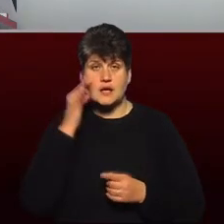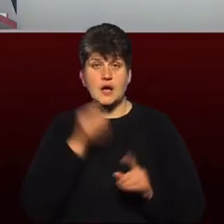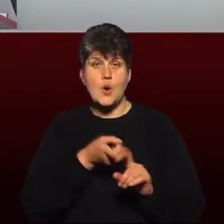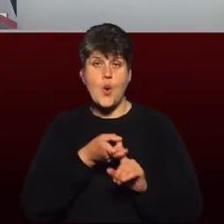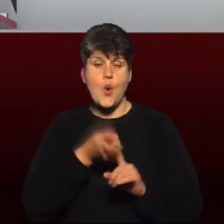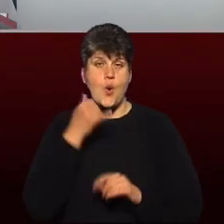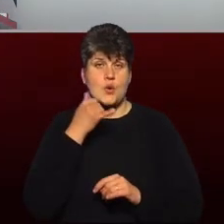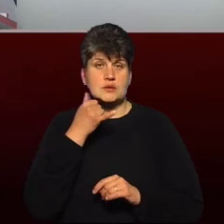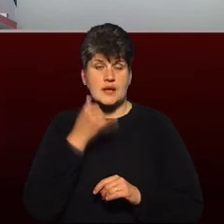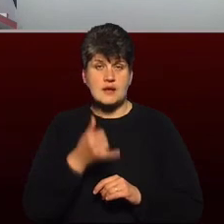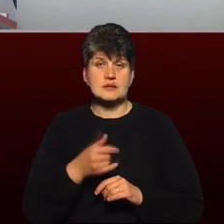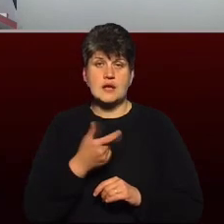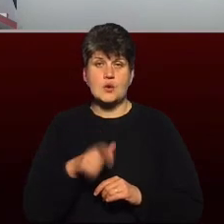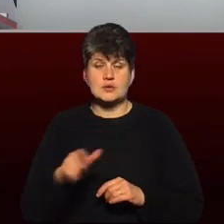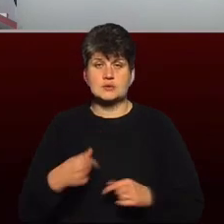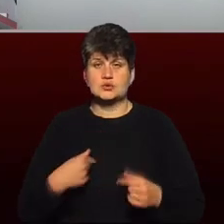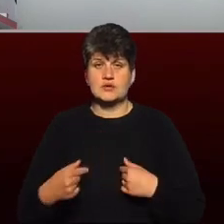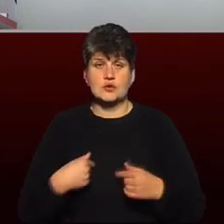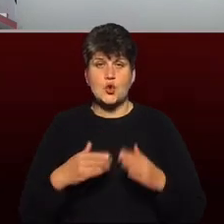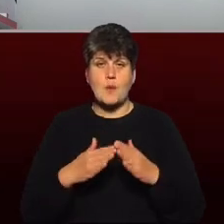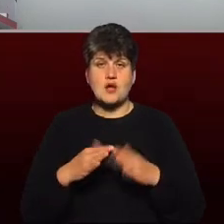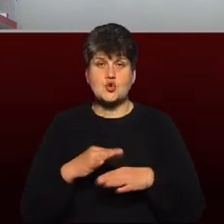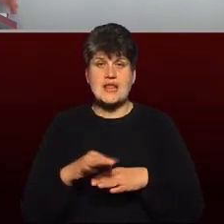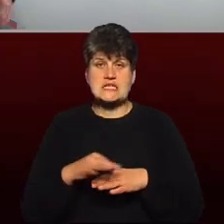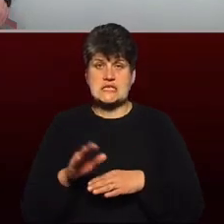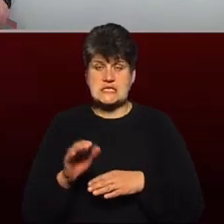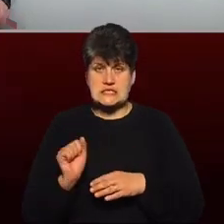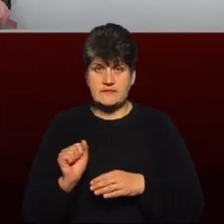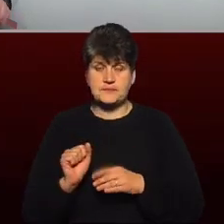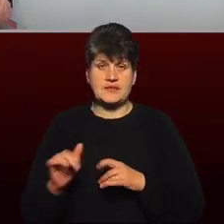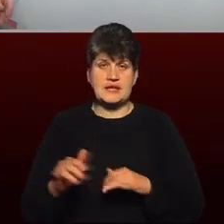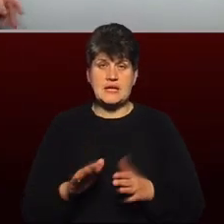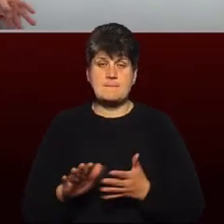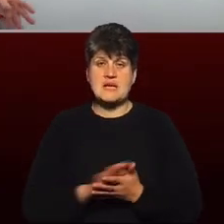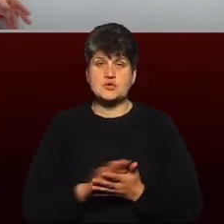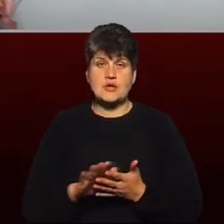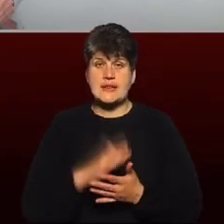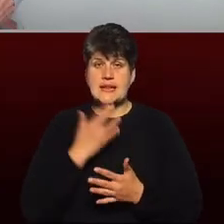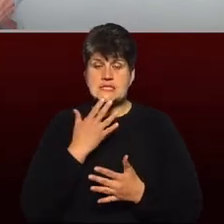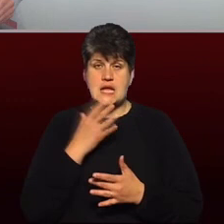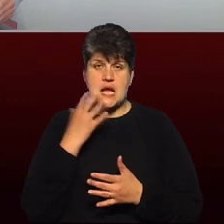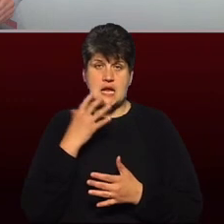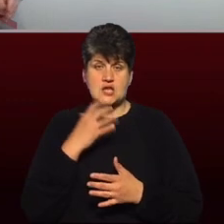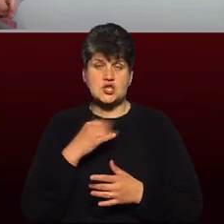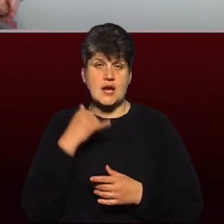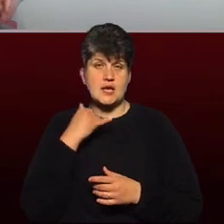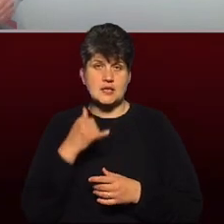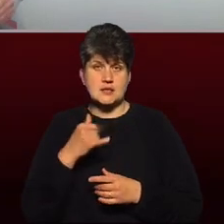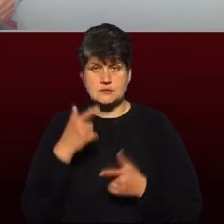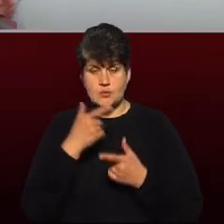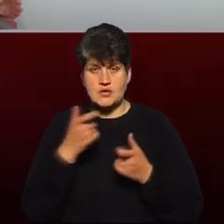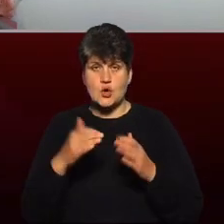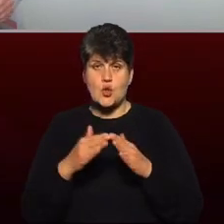осіб, які постраждали від домашнього насильства. Діє безкоштовна національна гаряча лінія з попередження домашнього